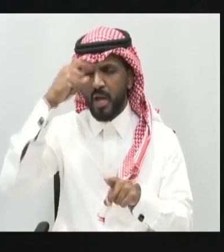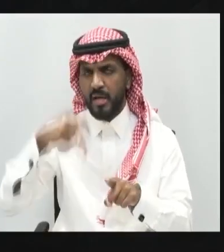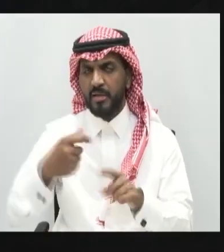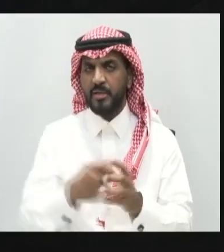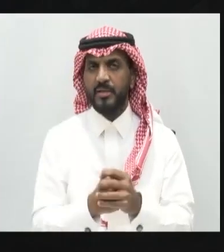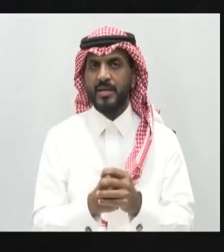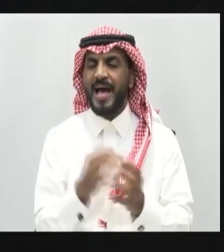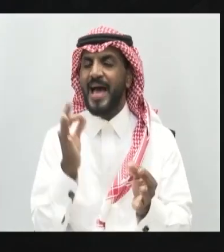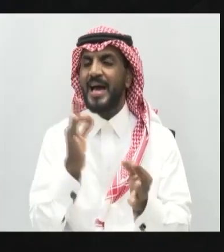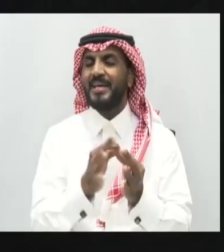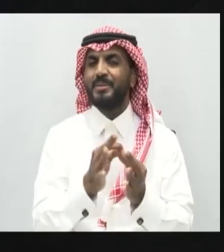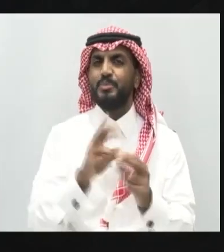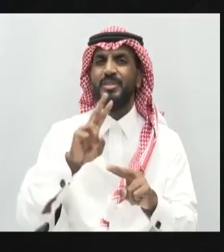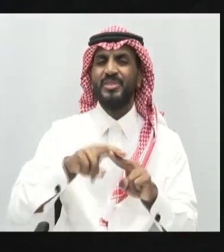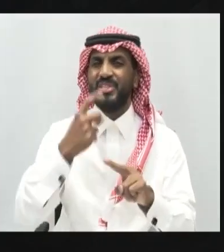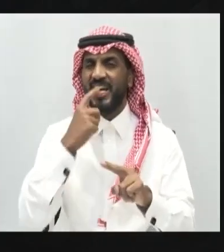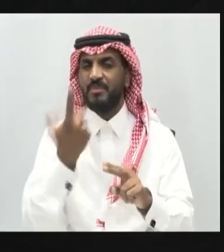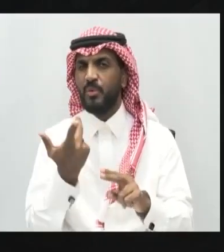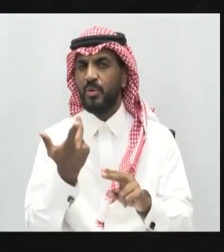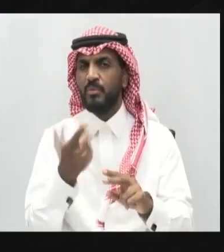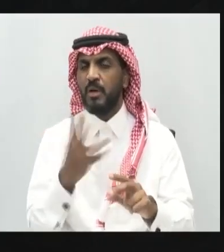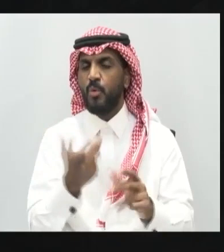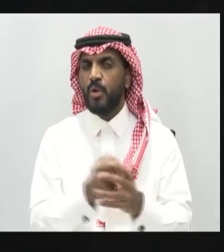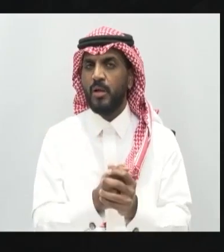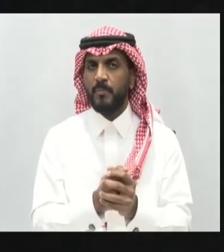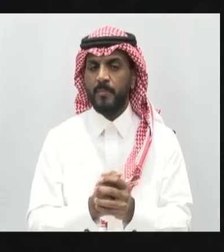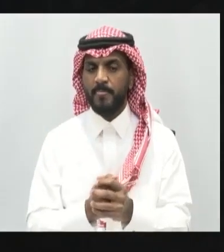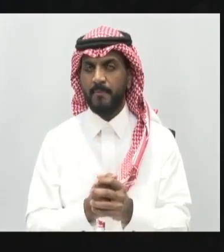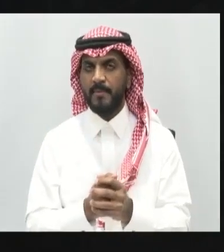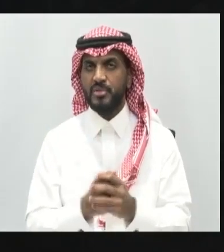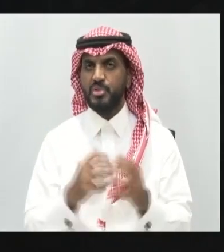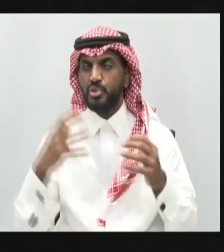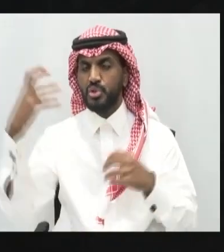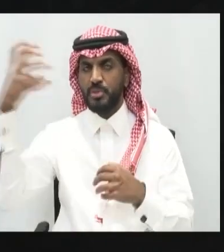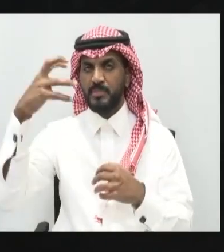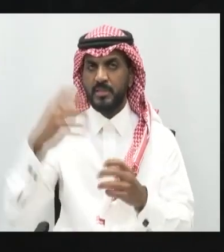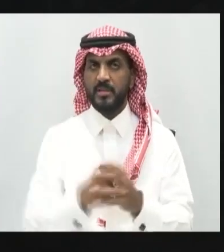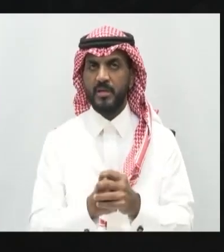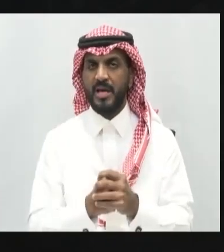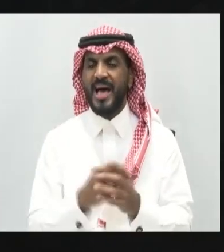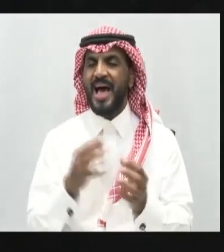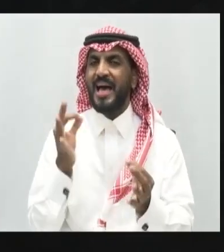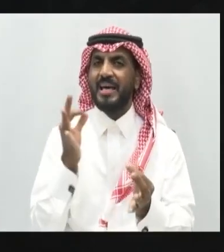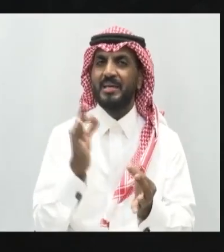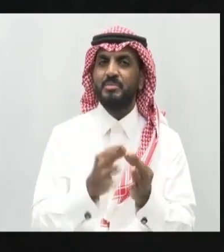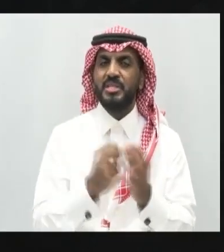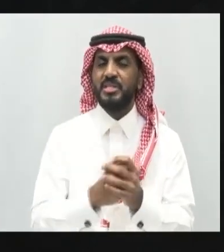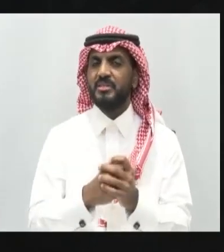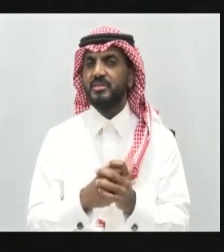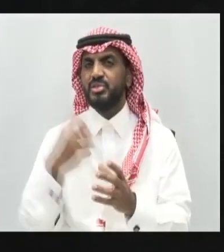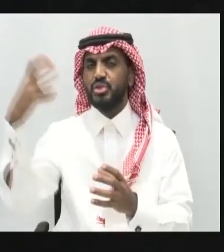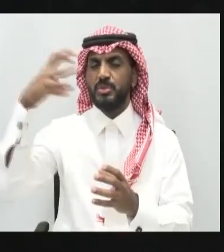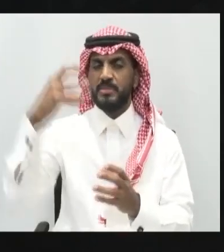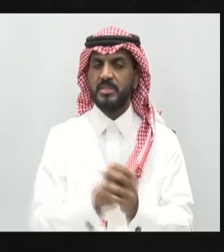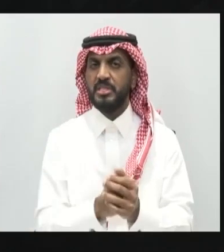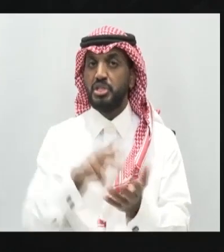اقرب النجوم لنا للارض للكره الارضيه اللي هو الشمس احنا اقرب نجم لنا لذلك